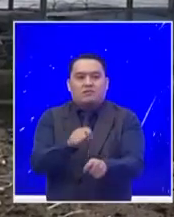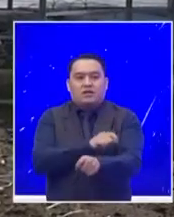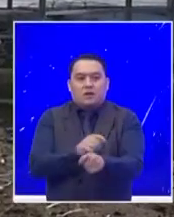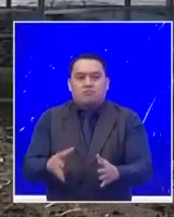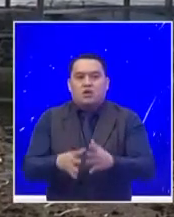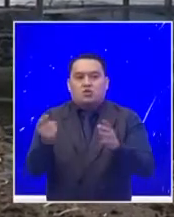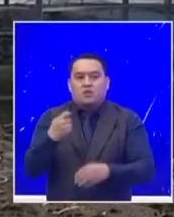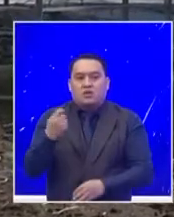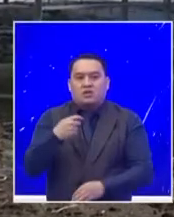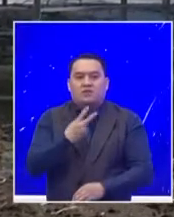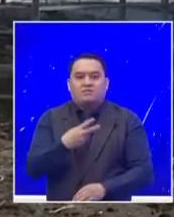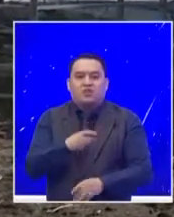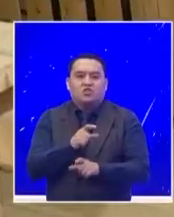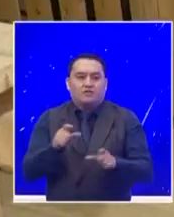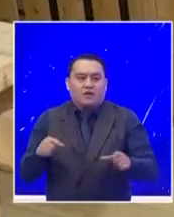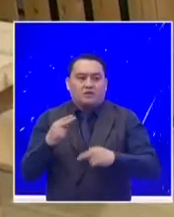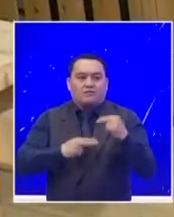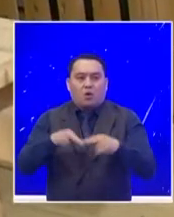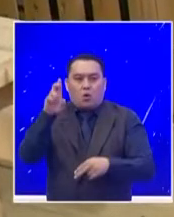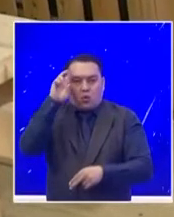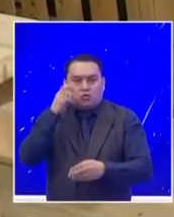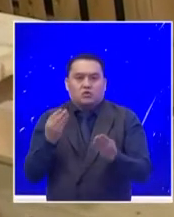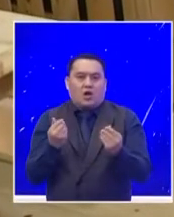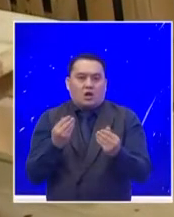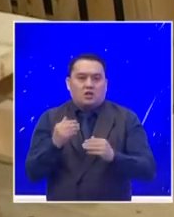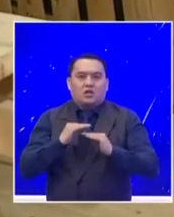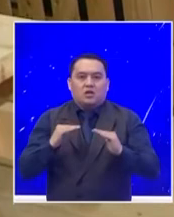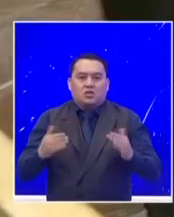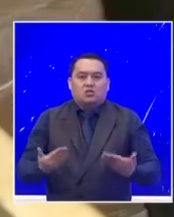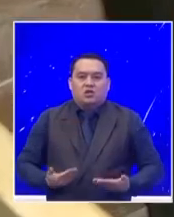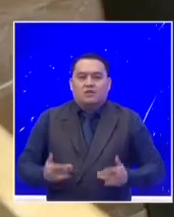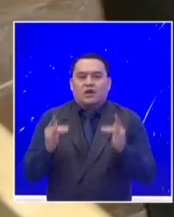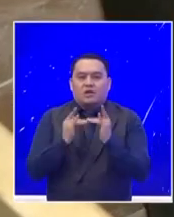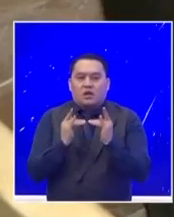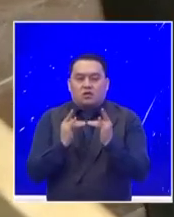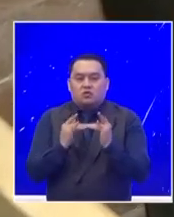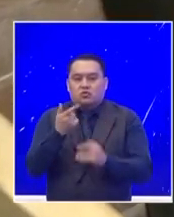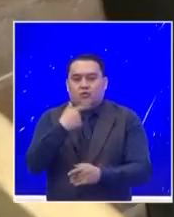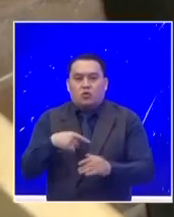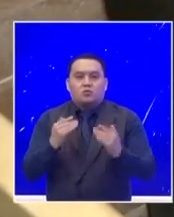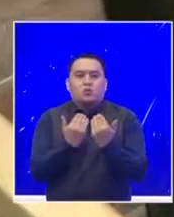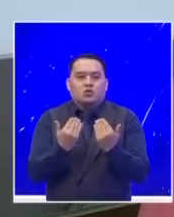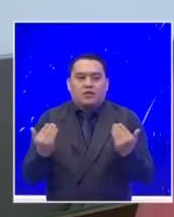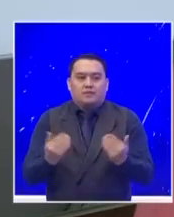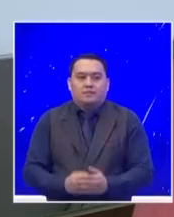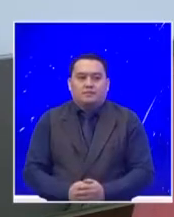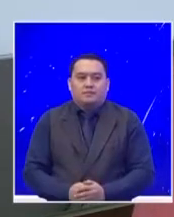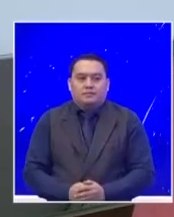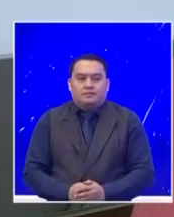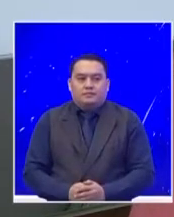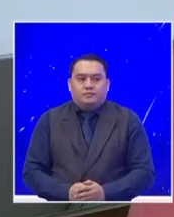большая баня на 20 человек, построенная за счет государственных средств для детей, живущих в интернате, и собственный музей.